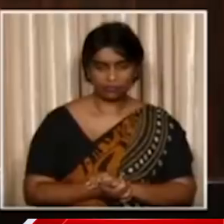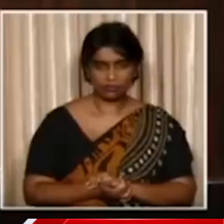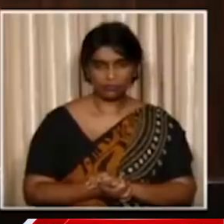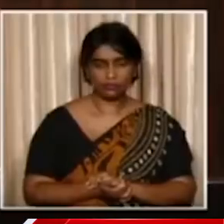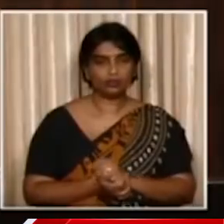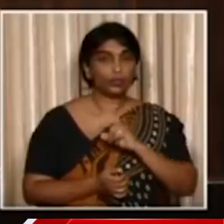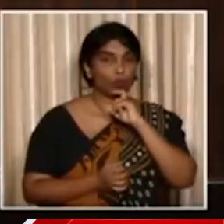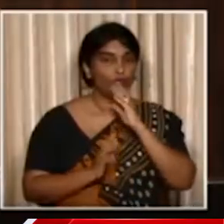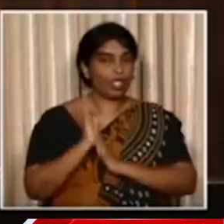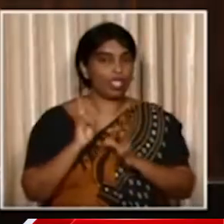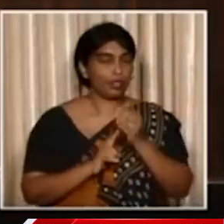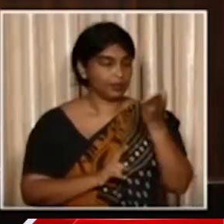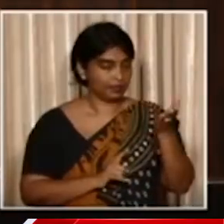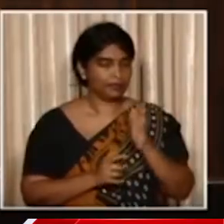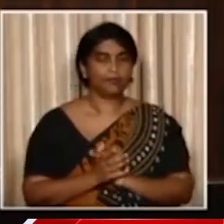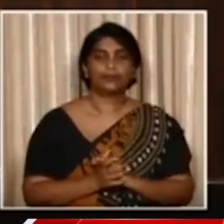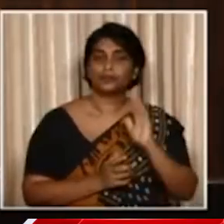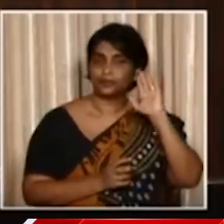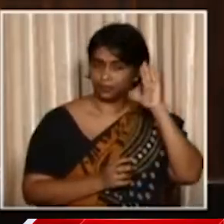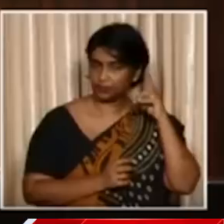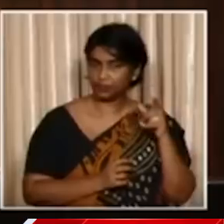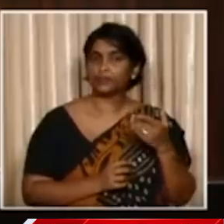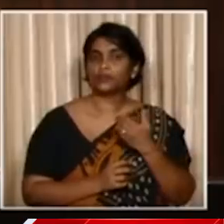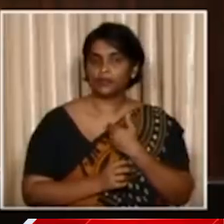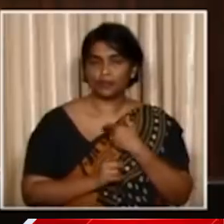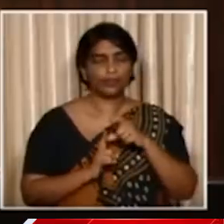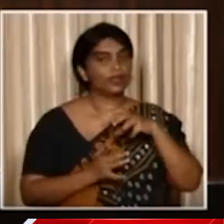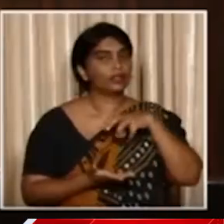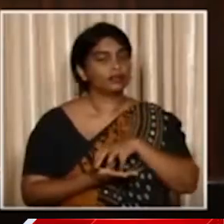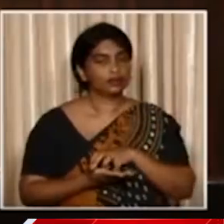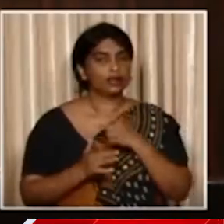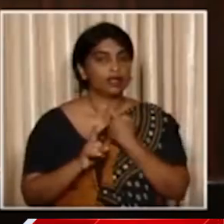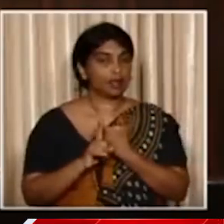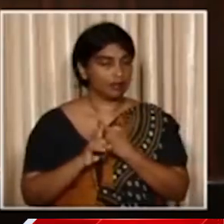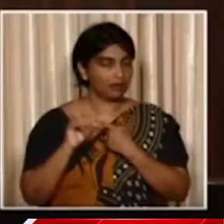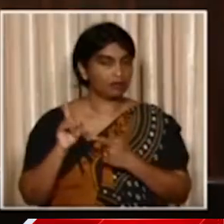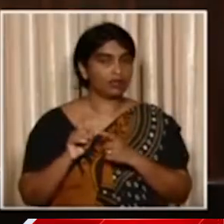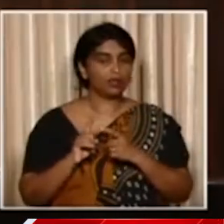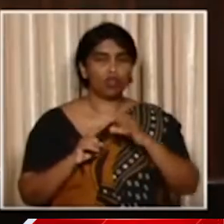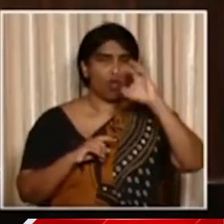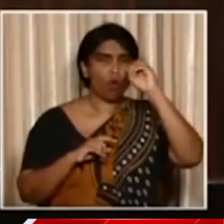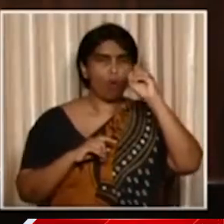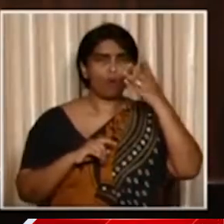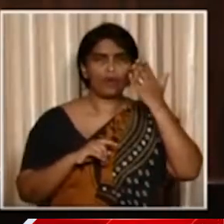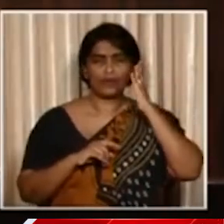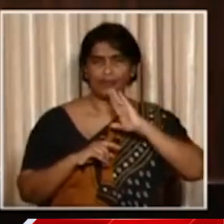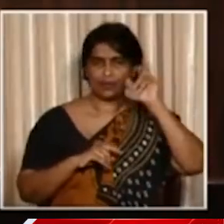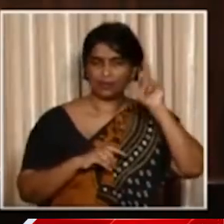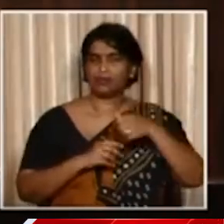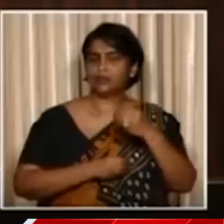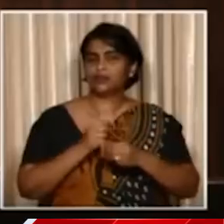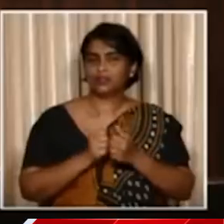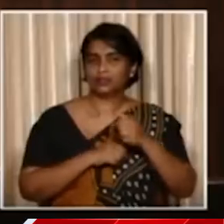අධිකරණ ඇමතුමත් මෙතන ඉන්න නිසා විශේෂයෙන්ම මගේ දිස්ත්‍රික්කයේ කටානේ ඕමාන ජාතිකයේ ක්‍රියාත්මක